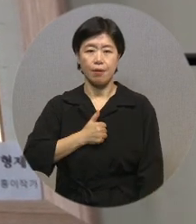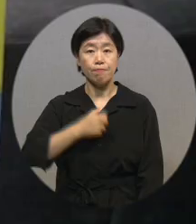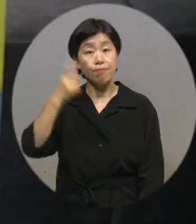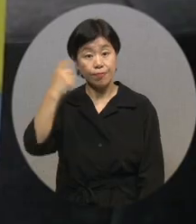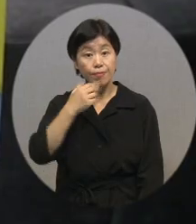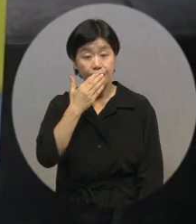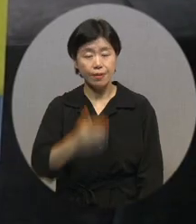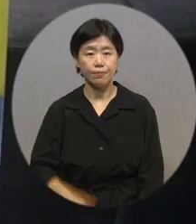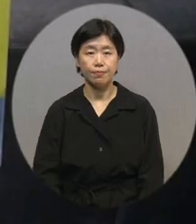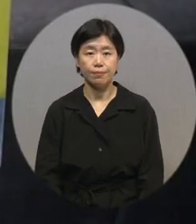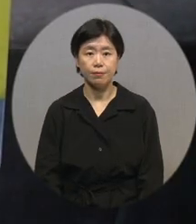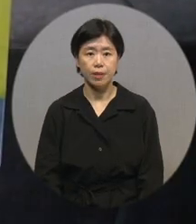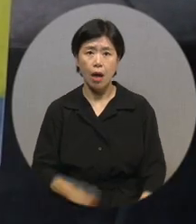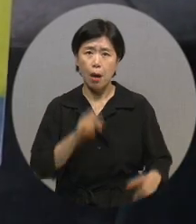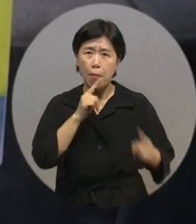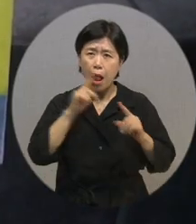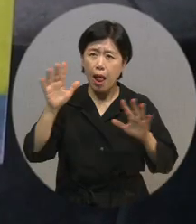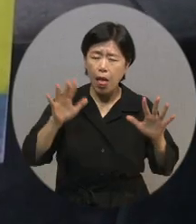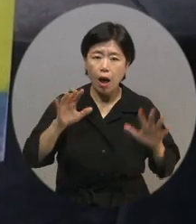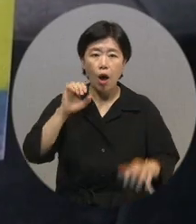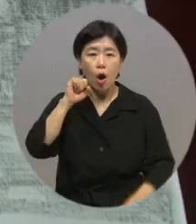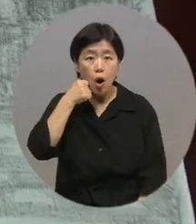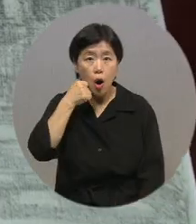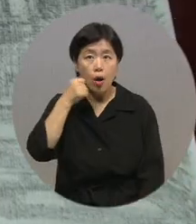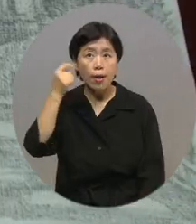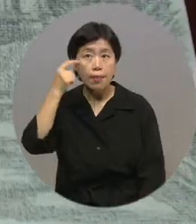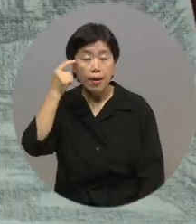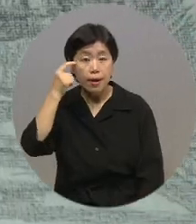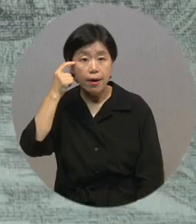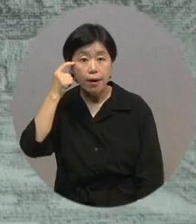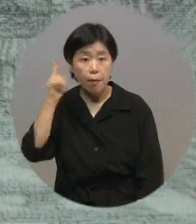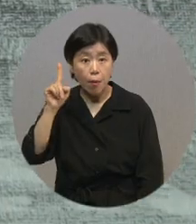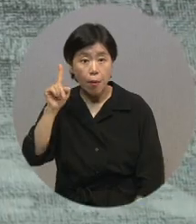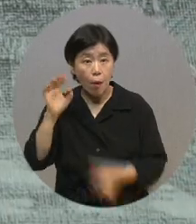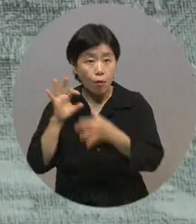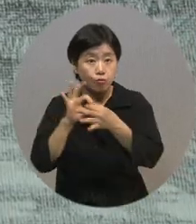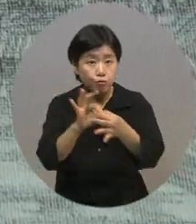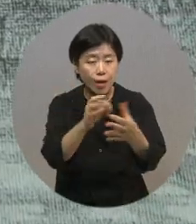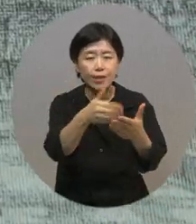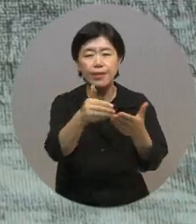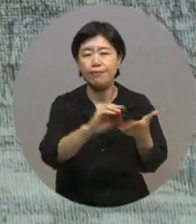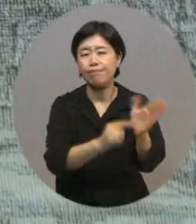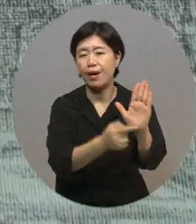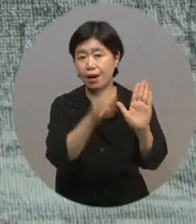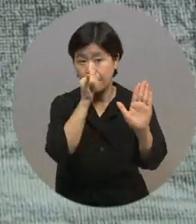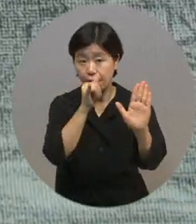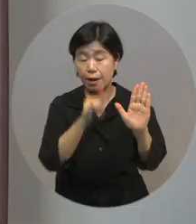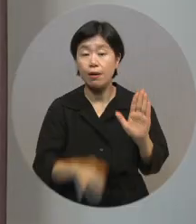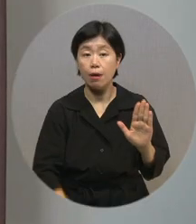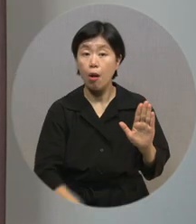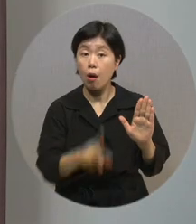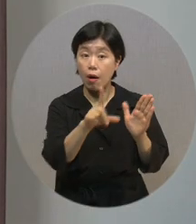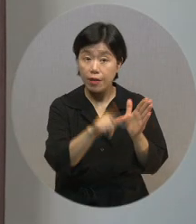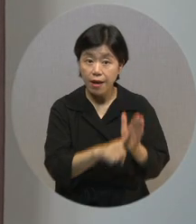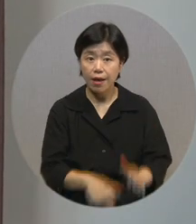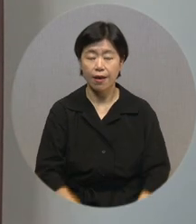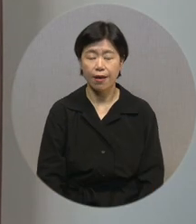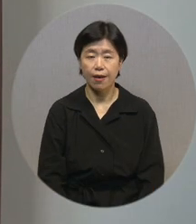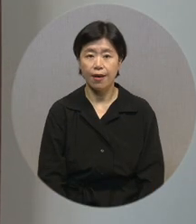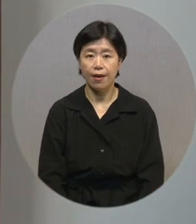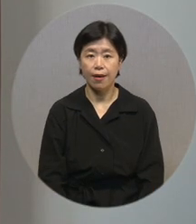수 있습니다. 말로는 표현하기 어려운 생각을 그림을 통해 표현하는 시간. 그 시간만큼은